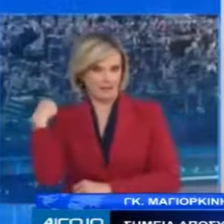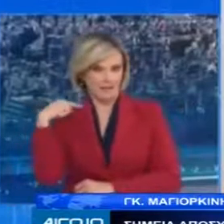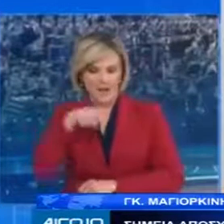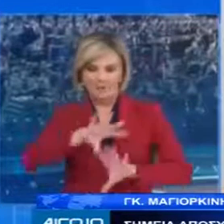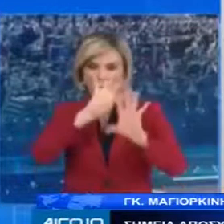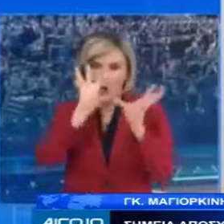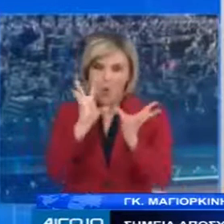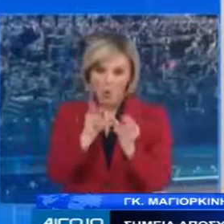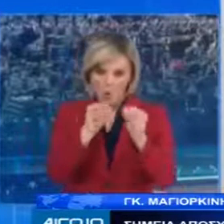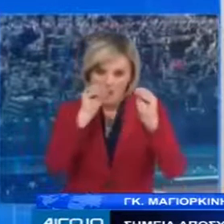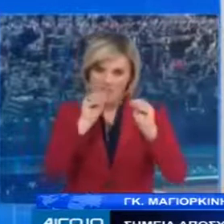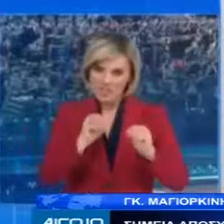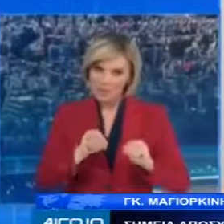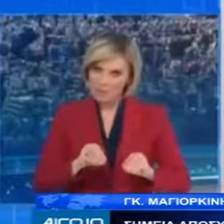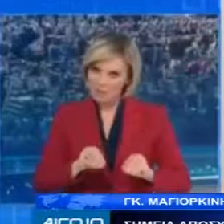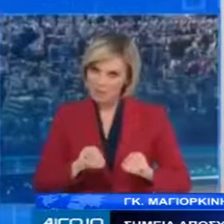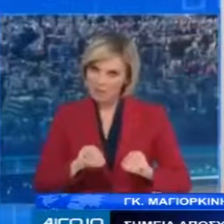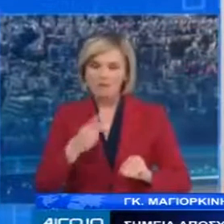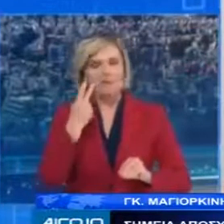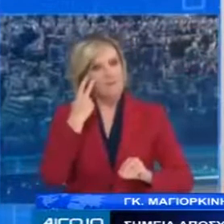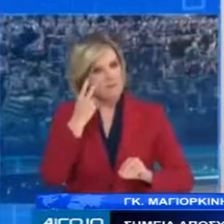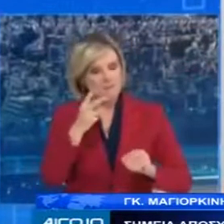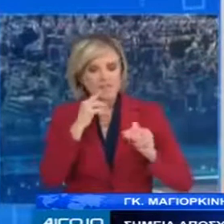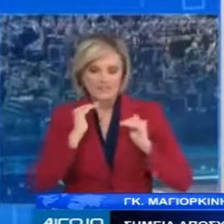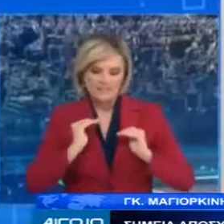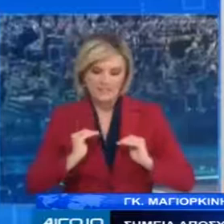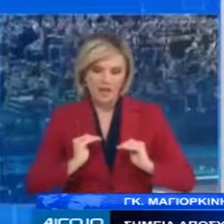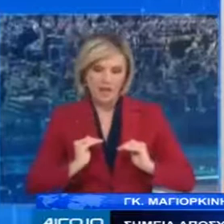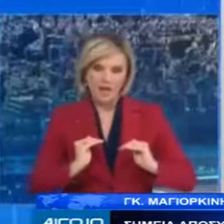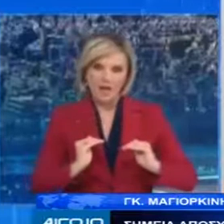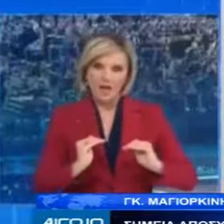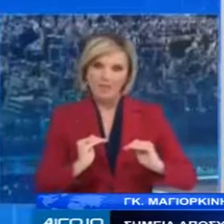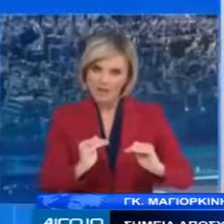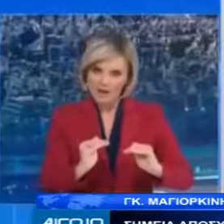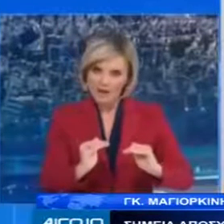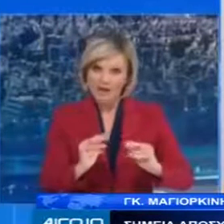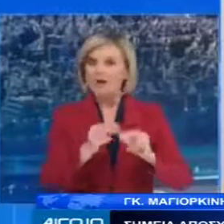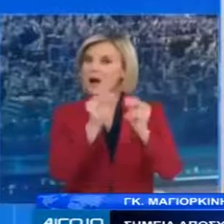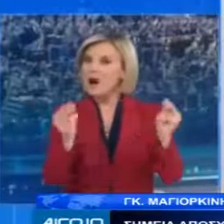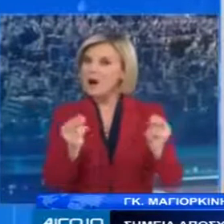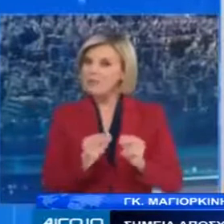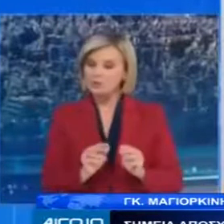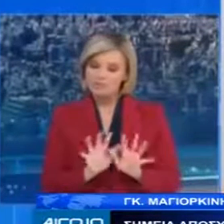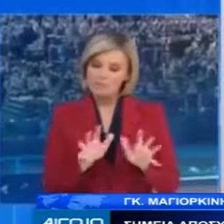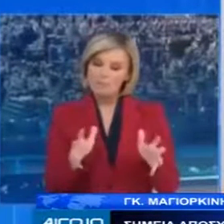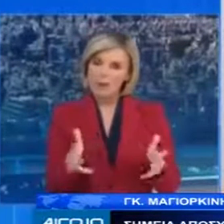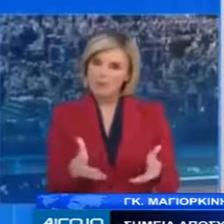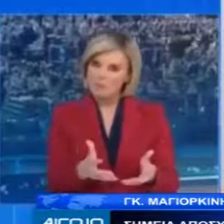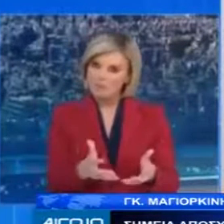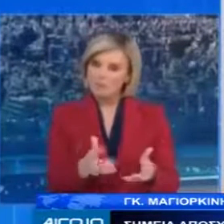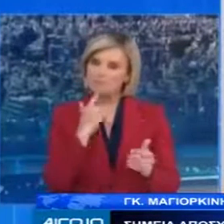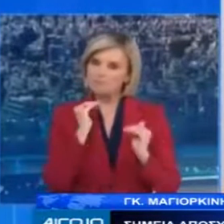στοιχεία λοιπόν δείχνουν ότι βρισκόμαστε ακόμα σε πορεία σταθεροποίησης και πιθανής συρρήκνωσης επιδημίας. Να πούμε και 2 πράγματα για